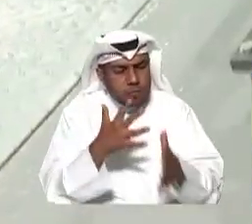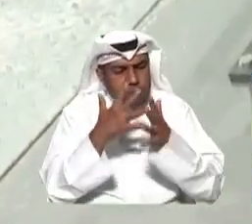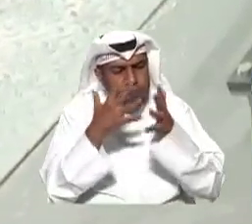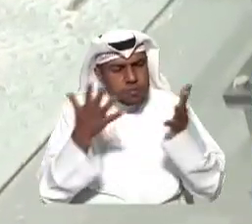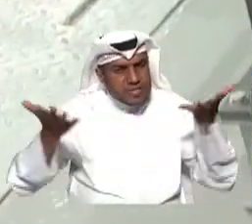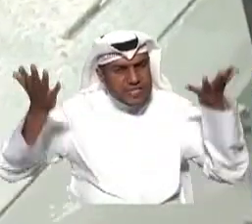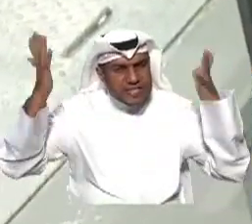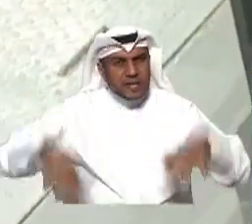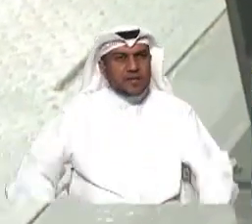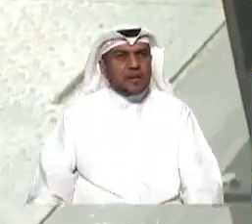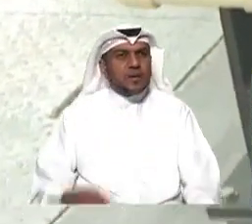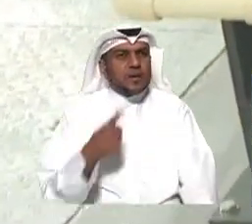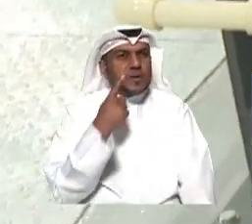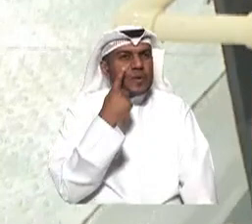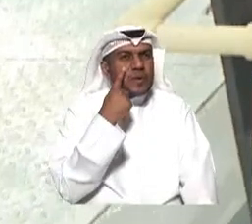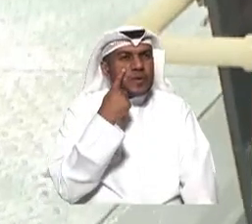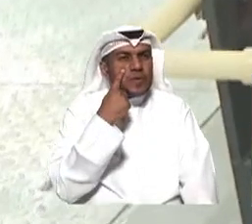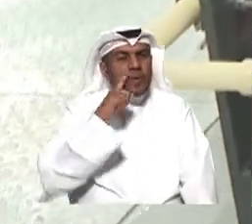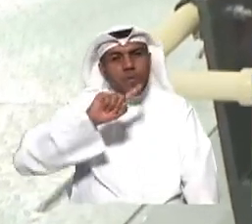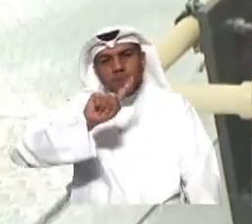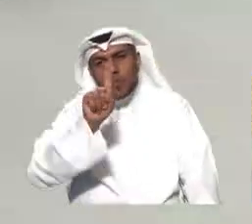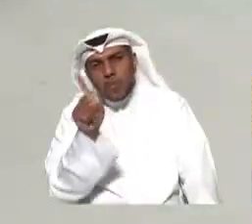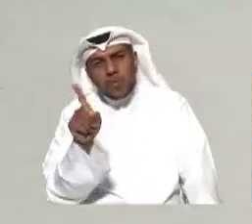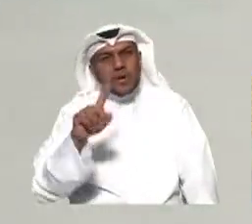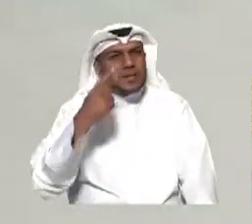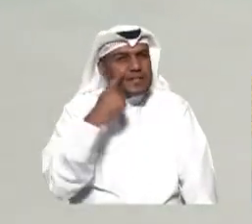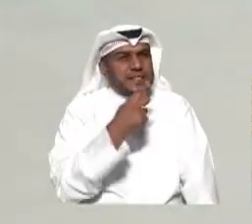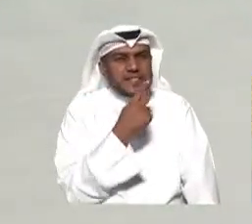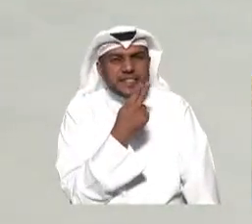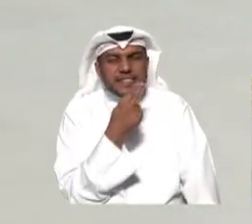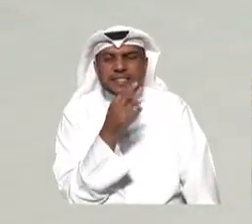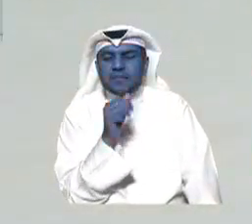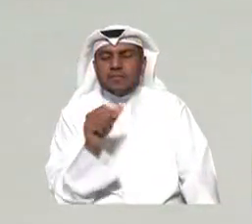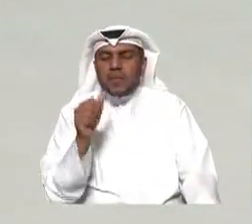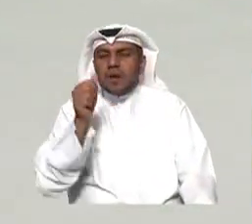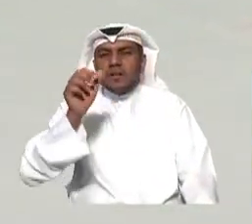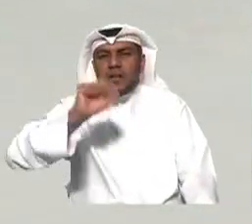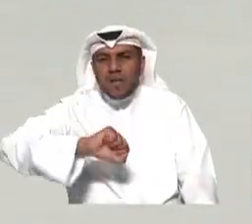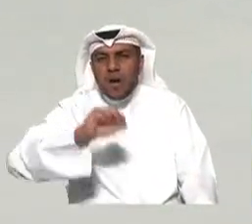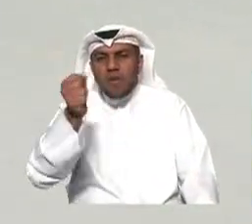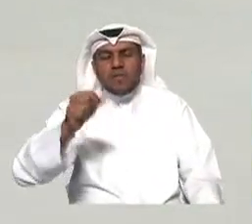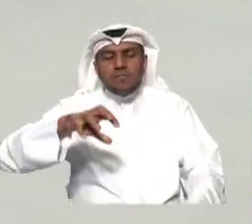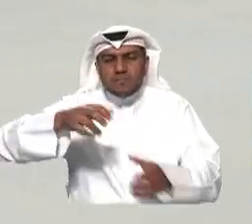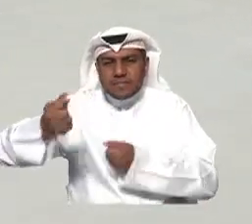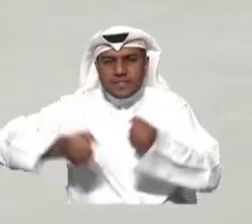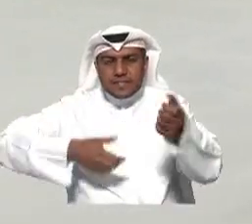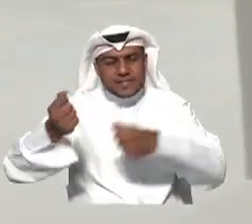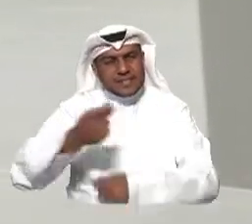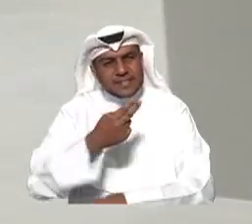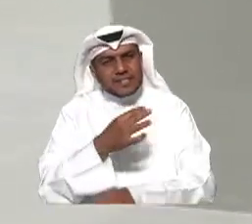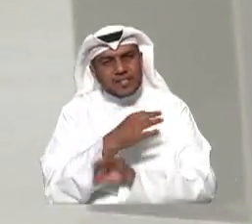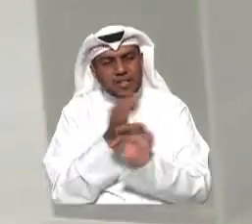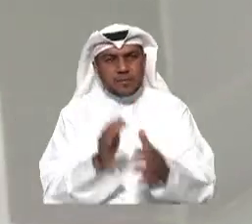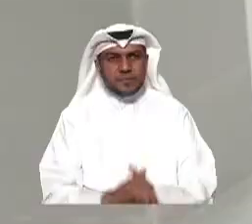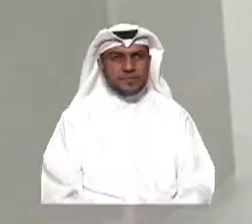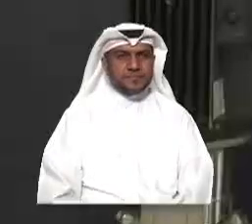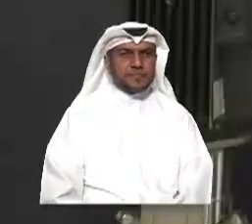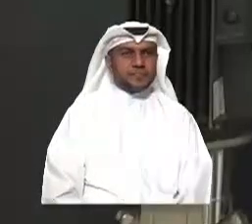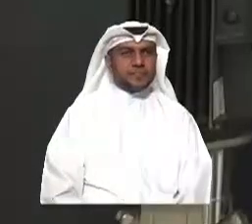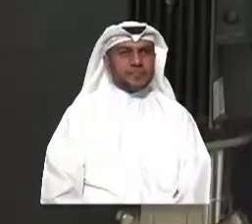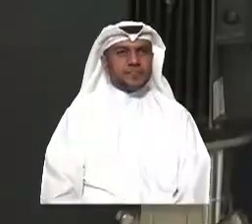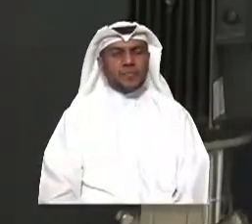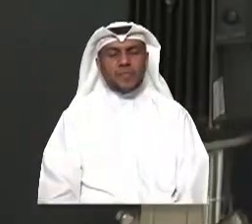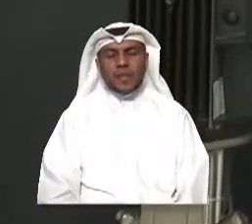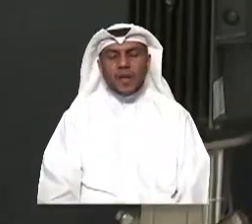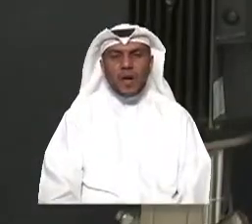التوزيع، وافتتاح المرحلة الثانية منه خطوة للانطلاق بتنفيذ المرحلة الثالثة. مشروع